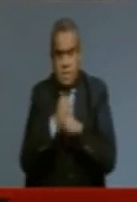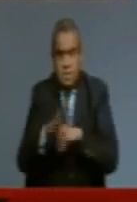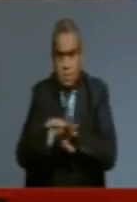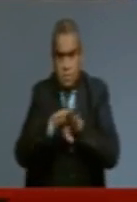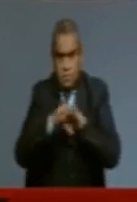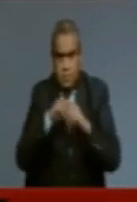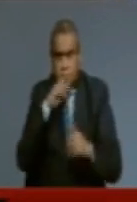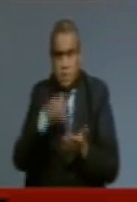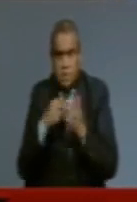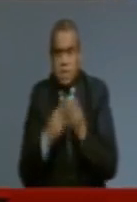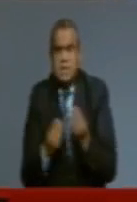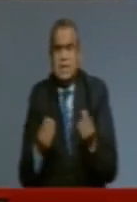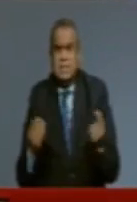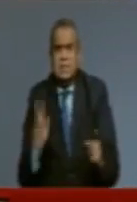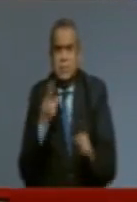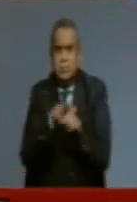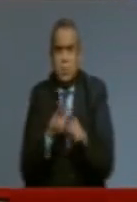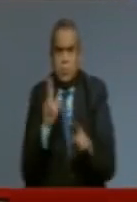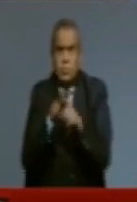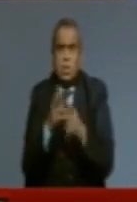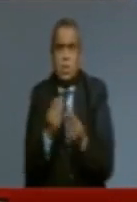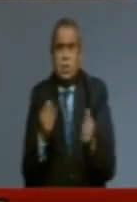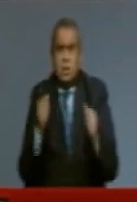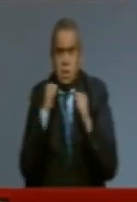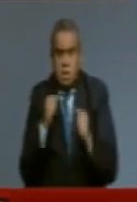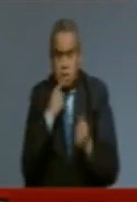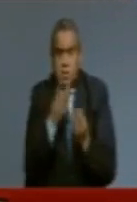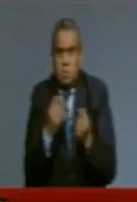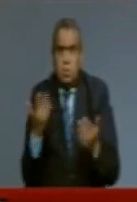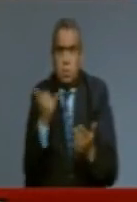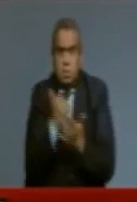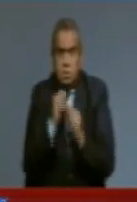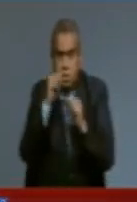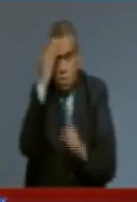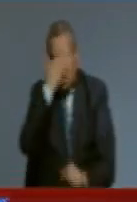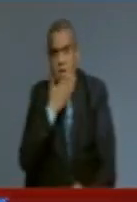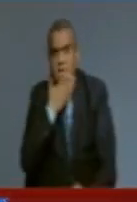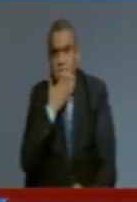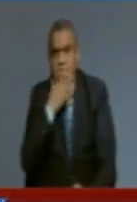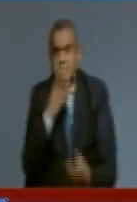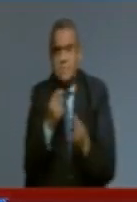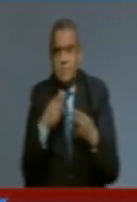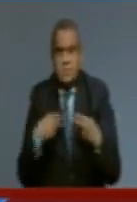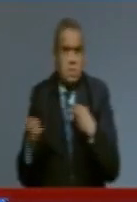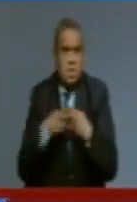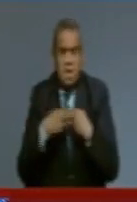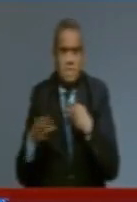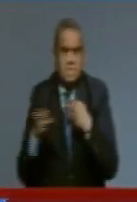الضغوط الشديدة، فإن أكثرية الدول الإفريقية ترفض رفضا